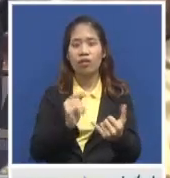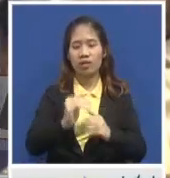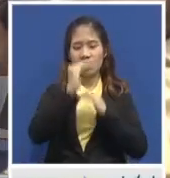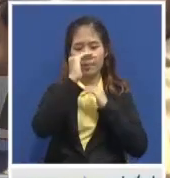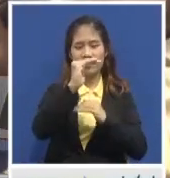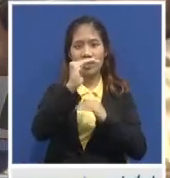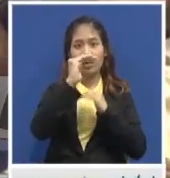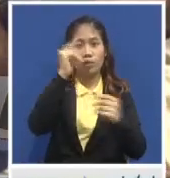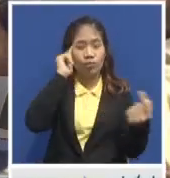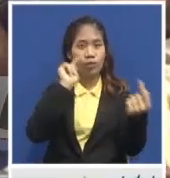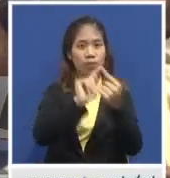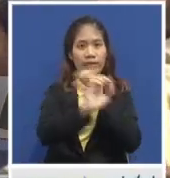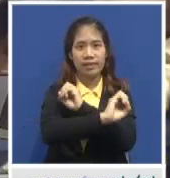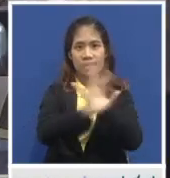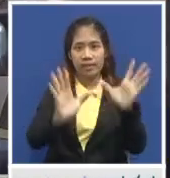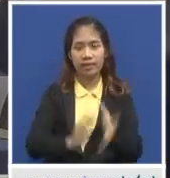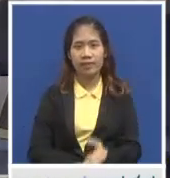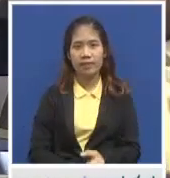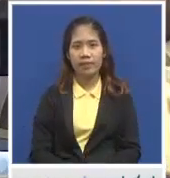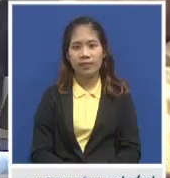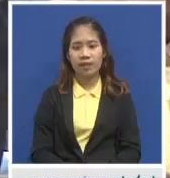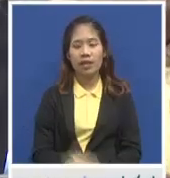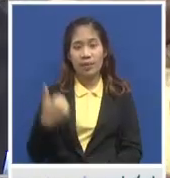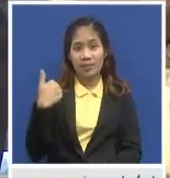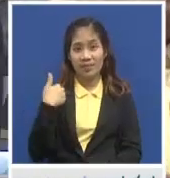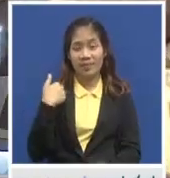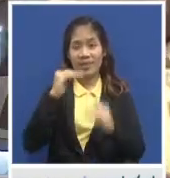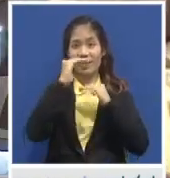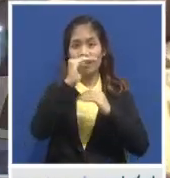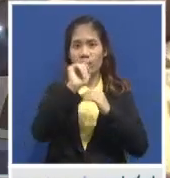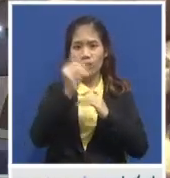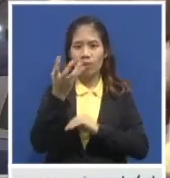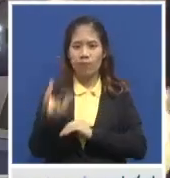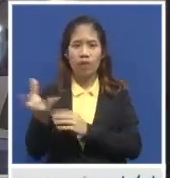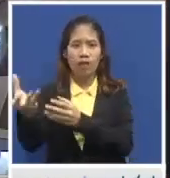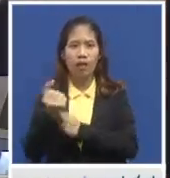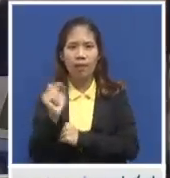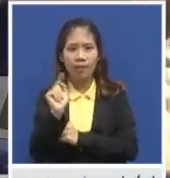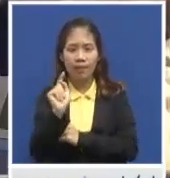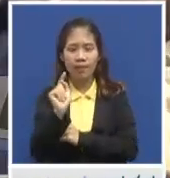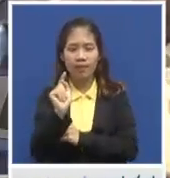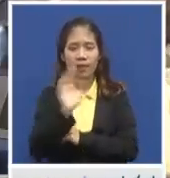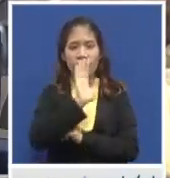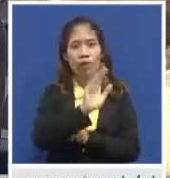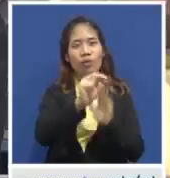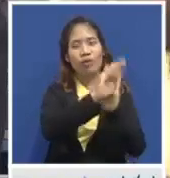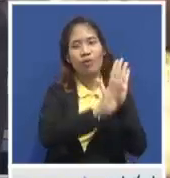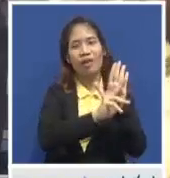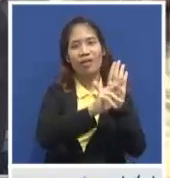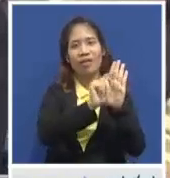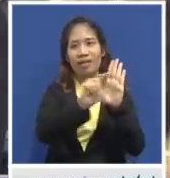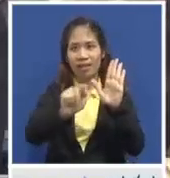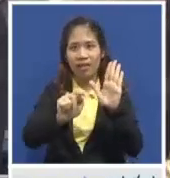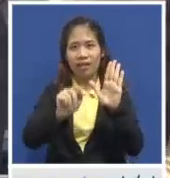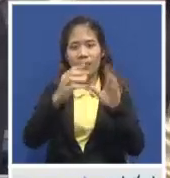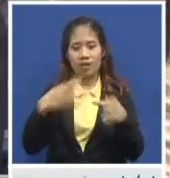ดเป้าหมายที่ชัดเจนและมีการกำหนดผลลัพธ์ที่ชัดเจนสำหรับแต่ละนโยบายว่